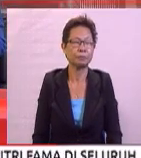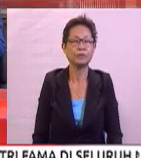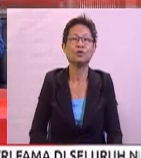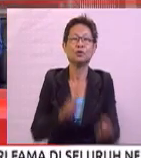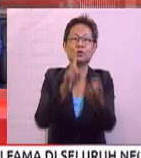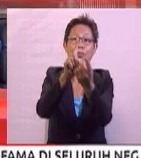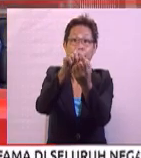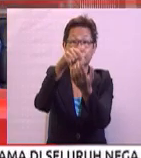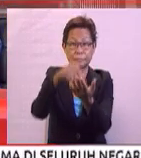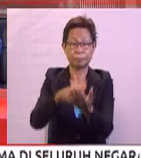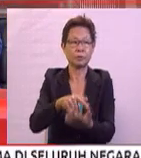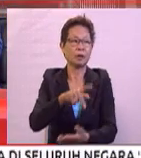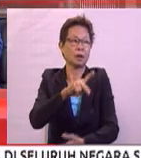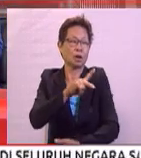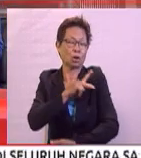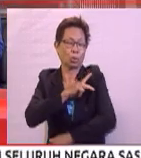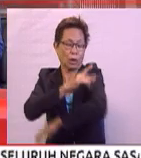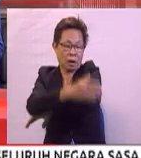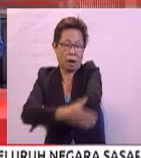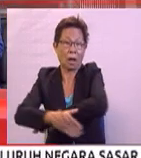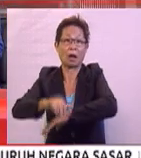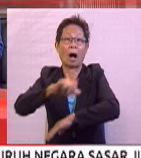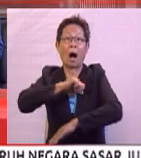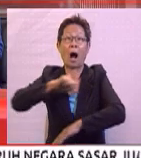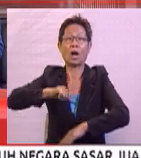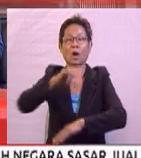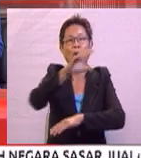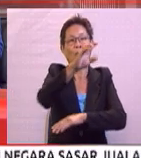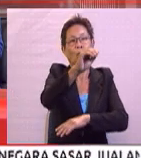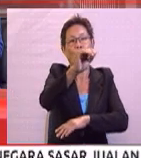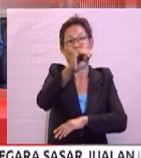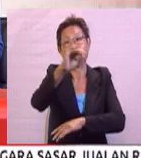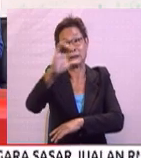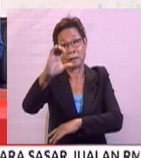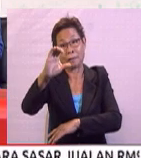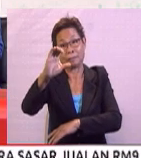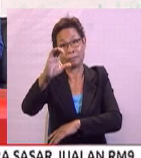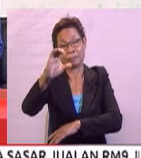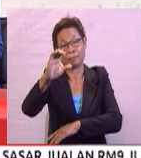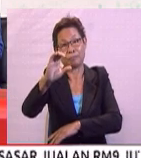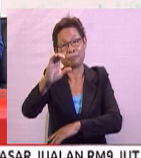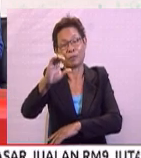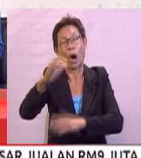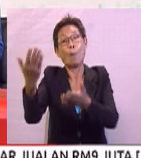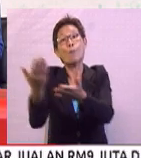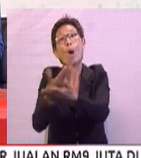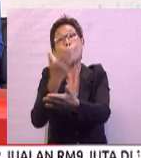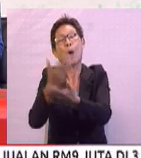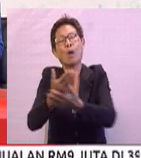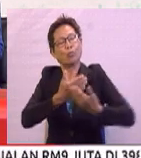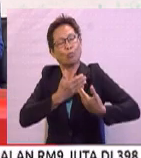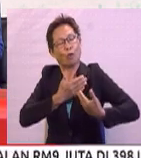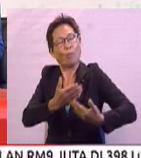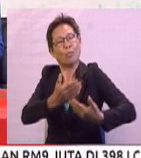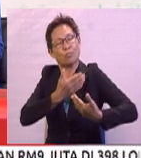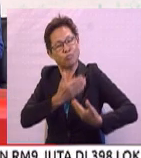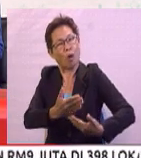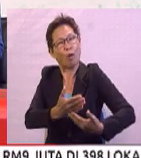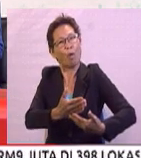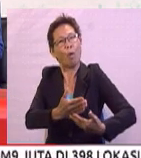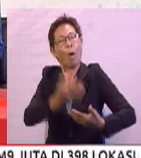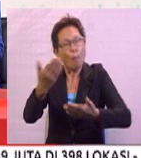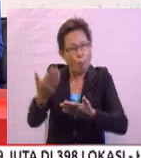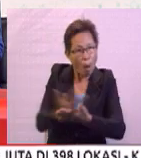bersua kembali. Ketua-ketua negara anggota Pertubuhan Kerjasama Islam OIC memperbaharui komitmen memperjuang hak